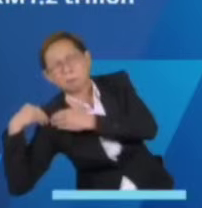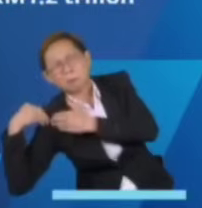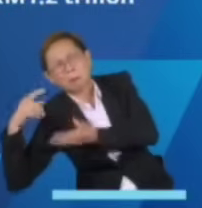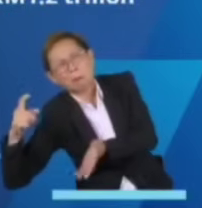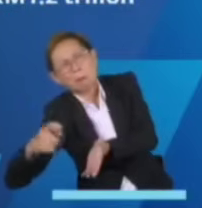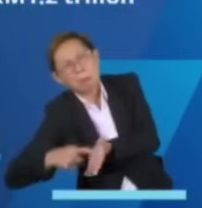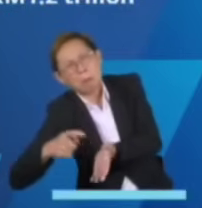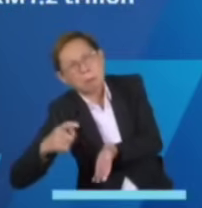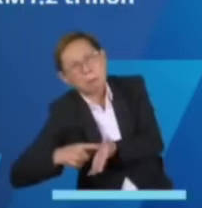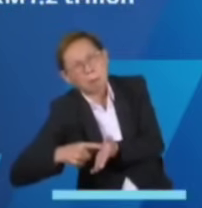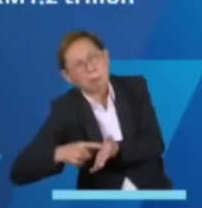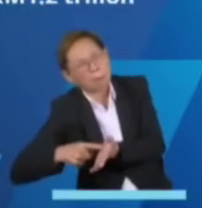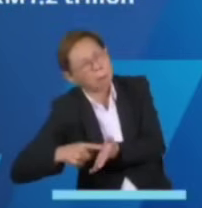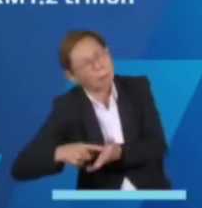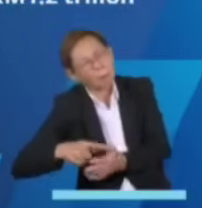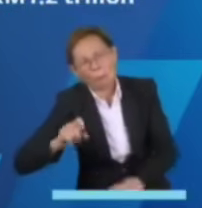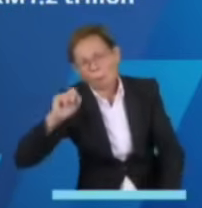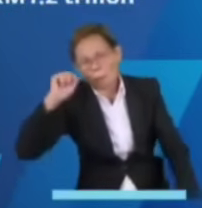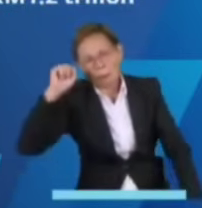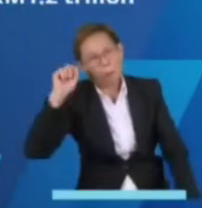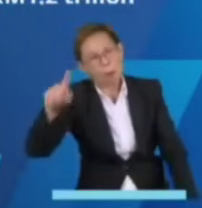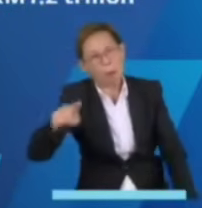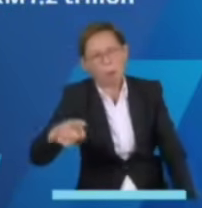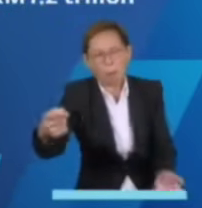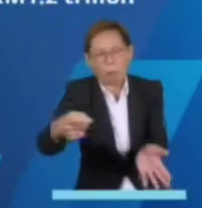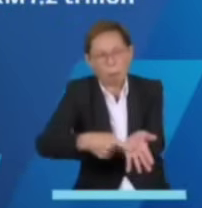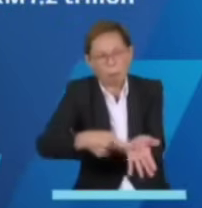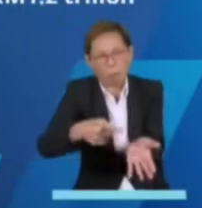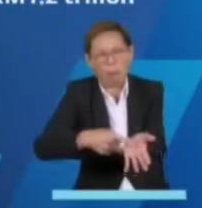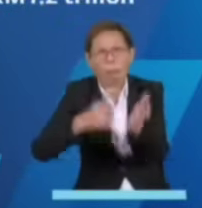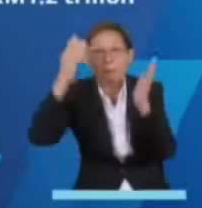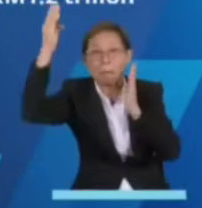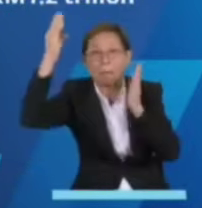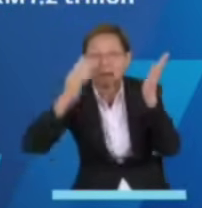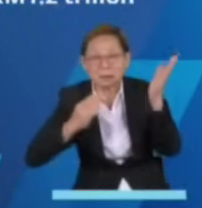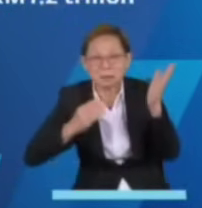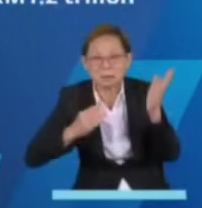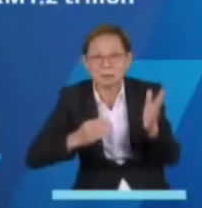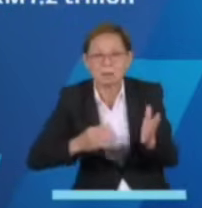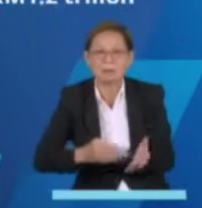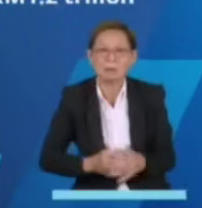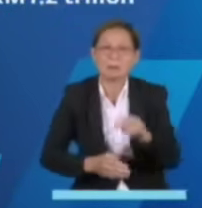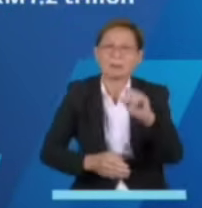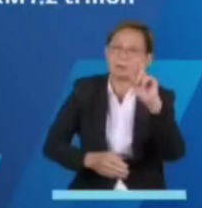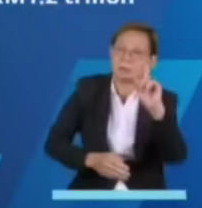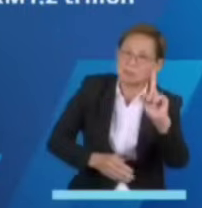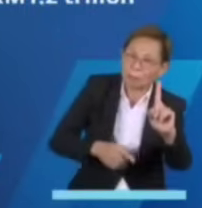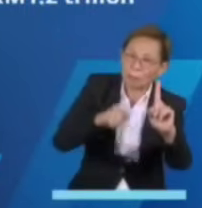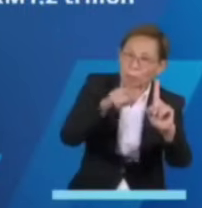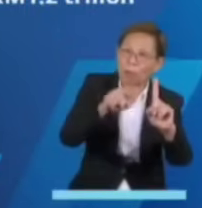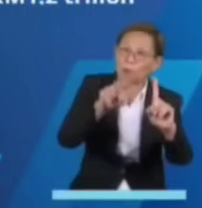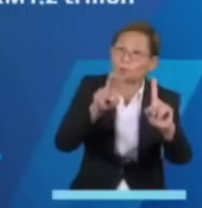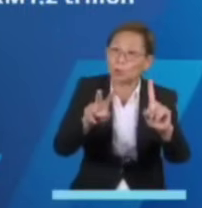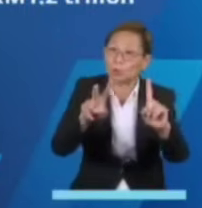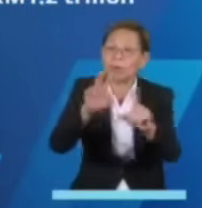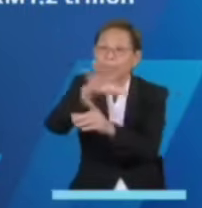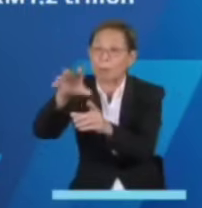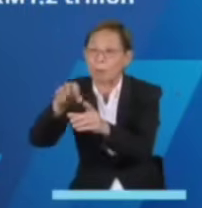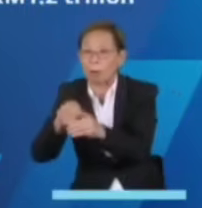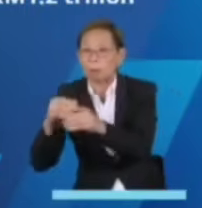beban hutang yang tinggi. Paras hutang saya sebut 1.2